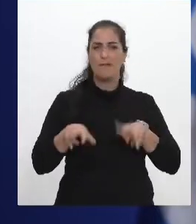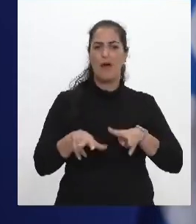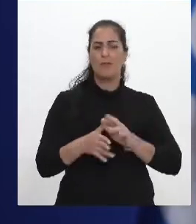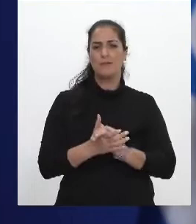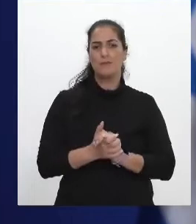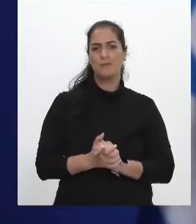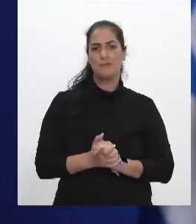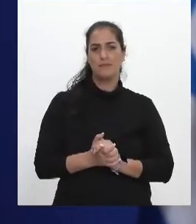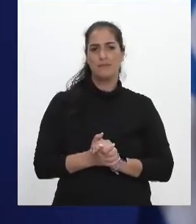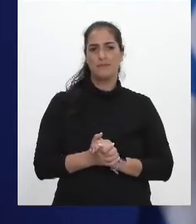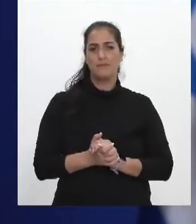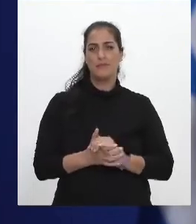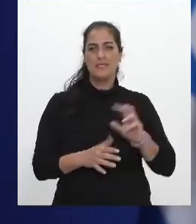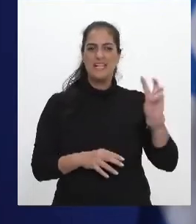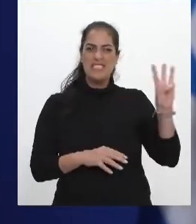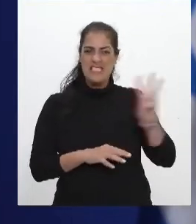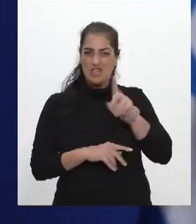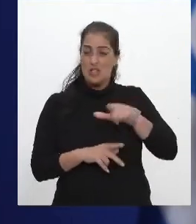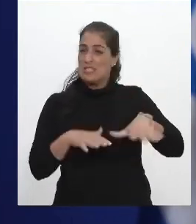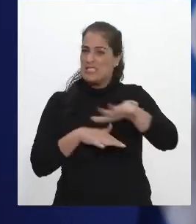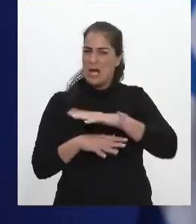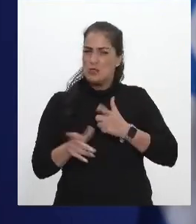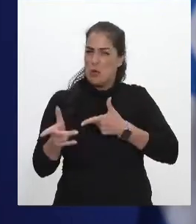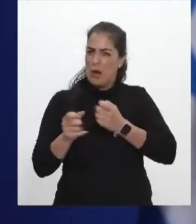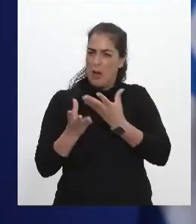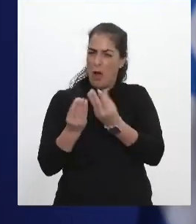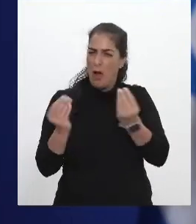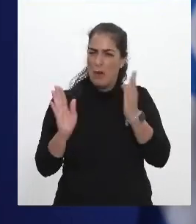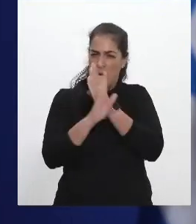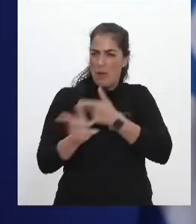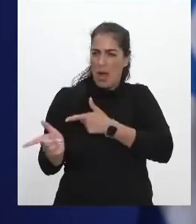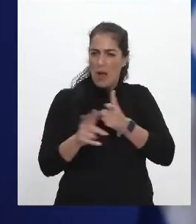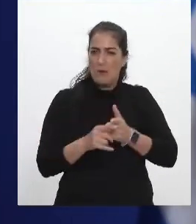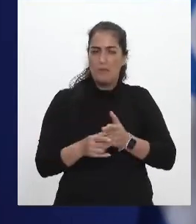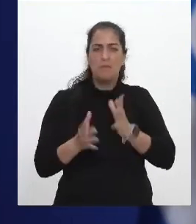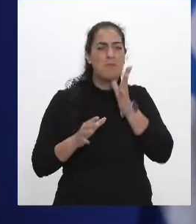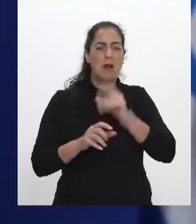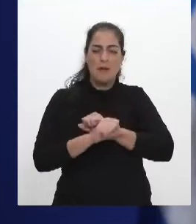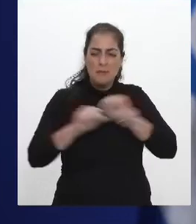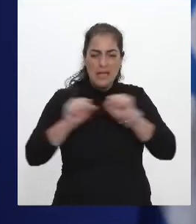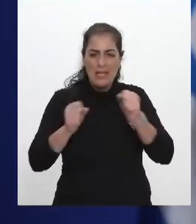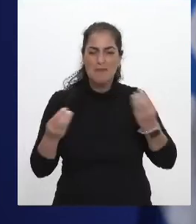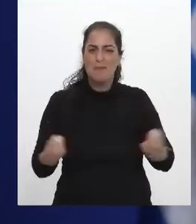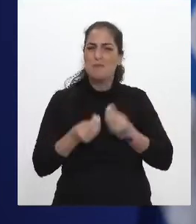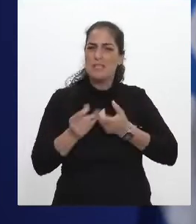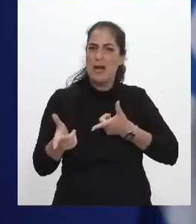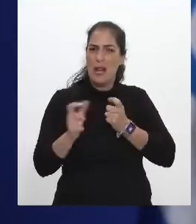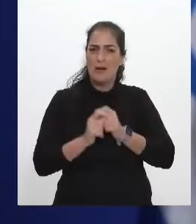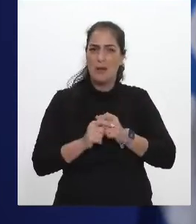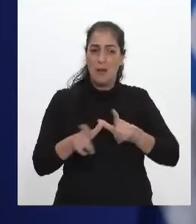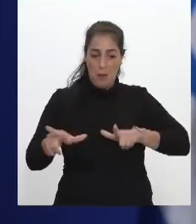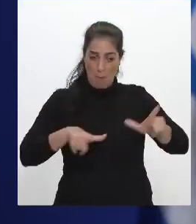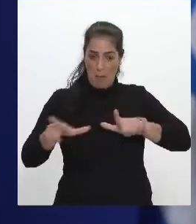מאוד סג'עיה היא אזור מלחמה מרובה מחבלים ורו במטענים ואמצעי לחימה במפה